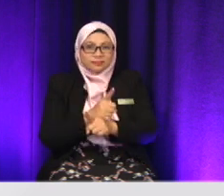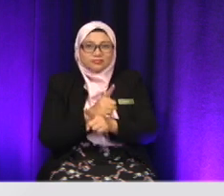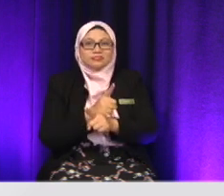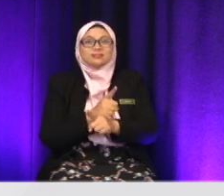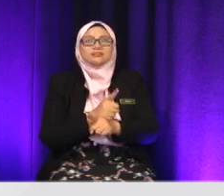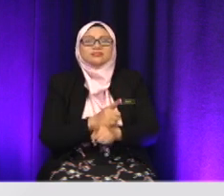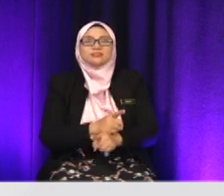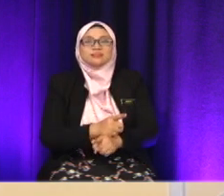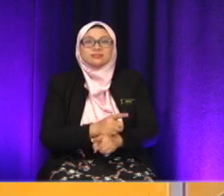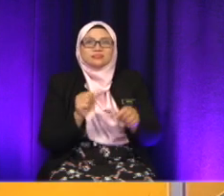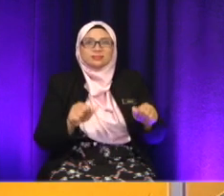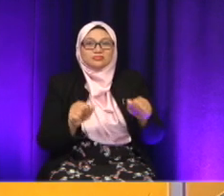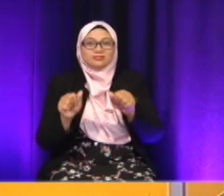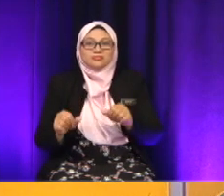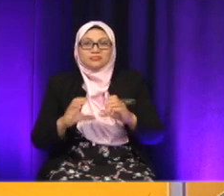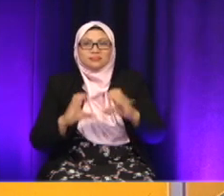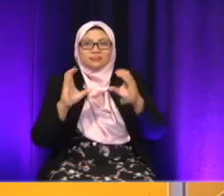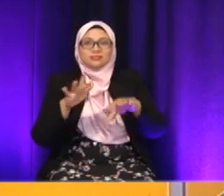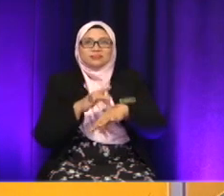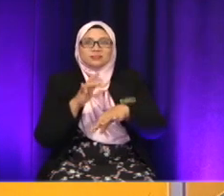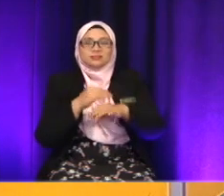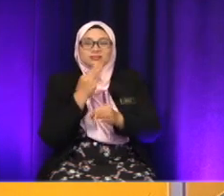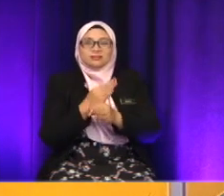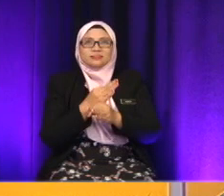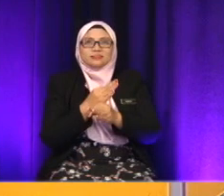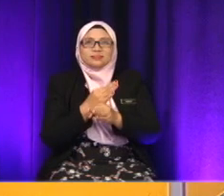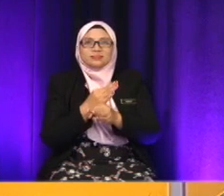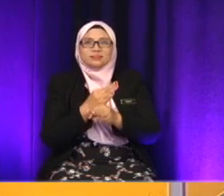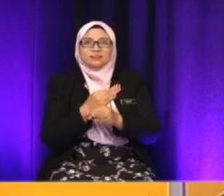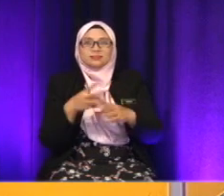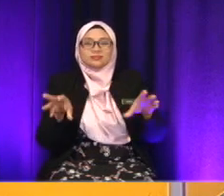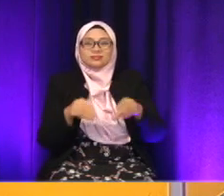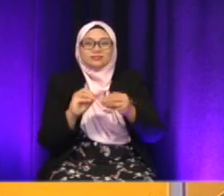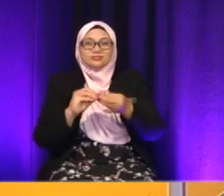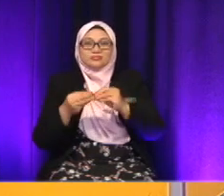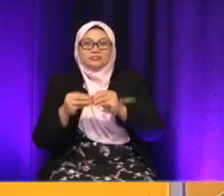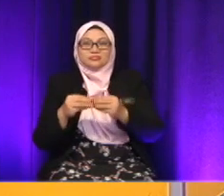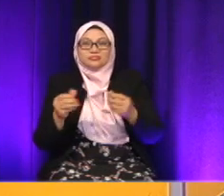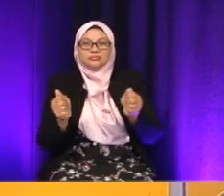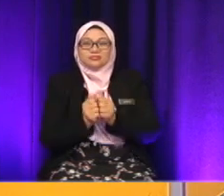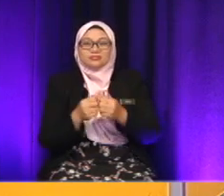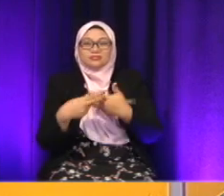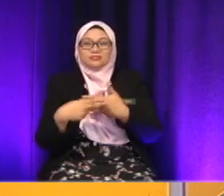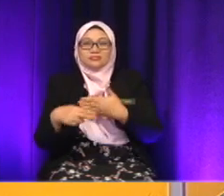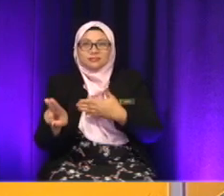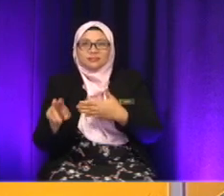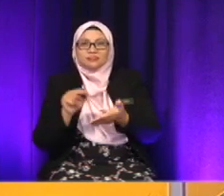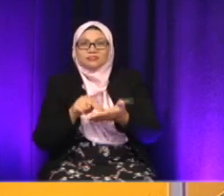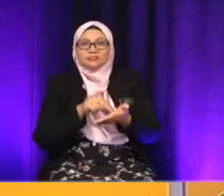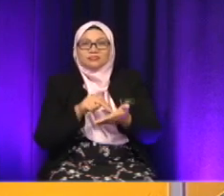caranya dipanggil fungsi Oke dipanggil fungsi jumlah NU dengan menghanta nilai kehidupan